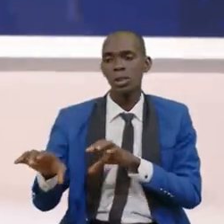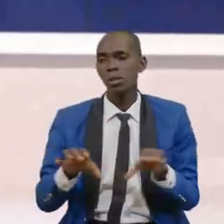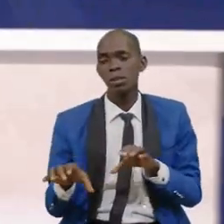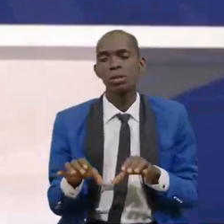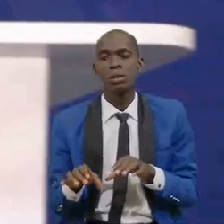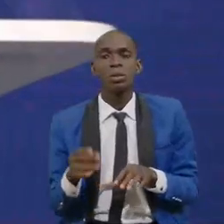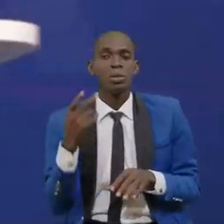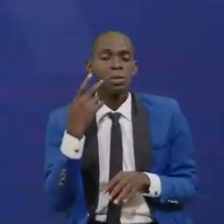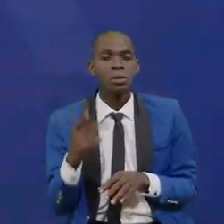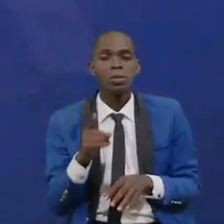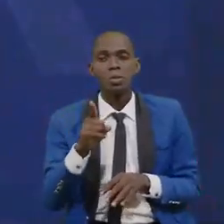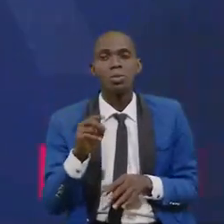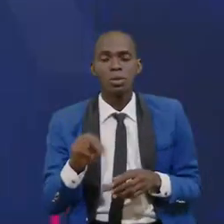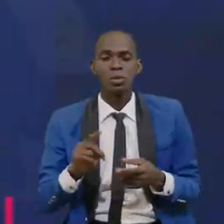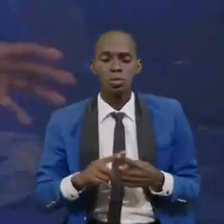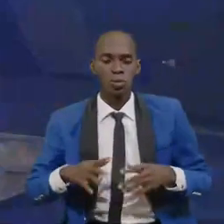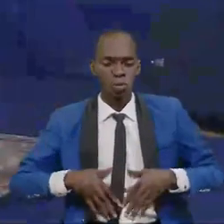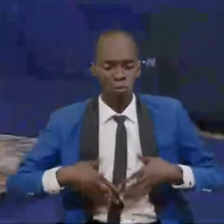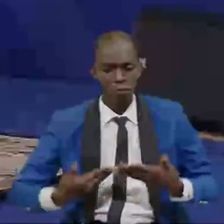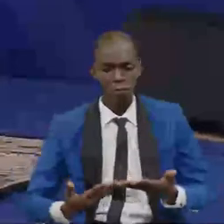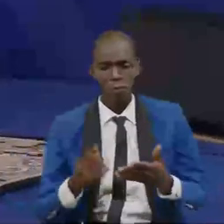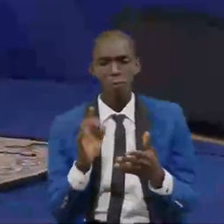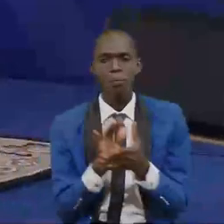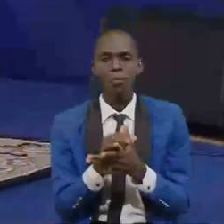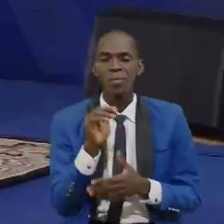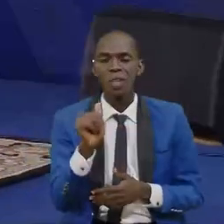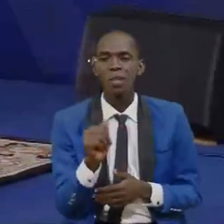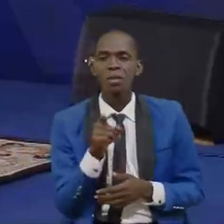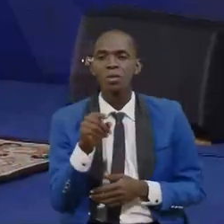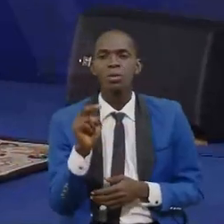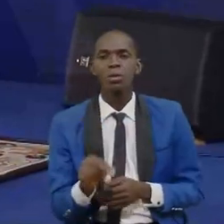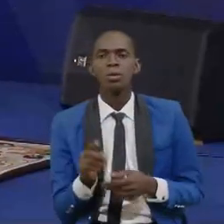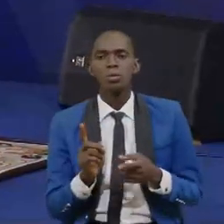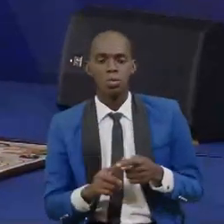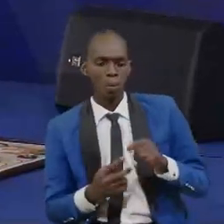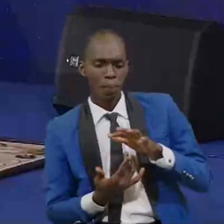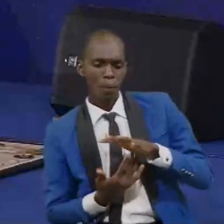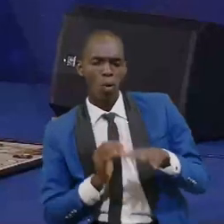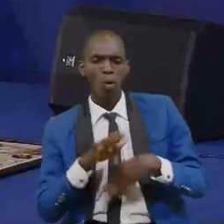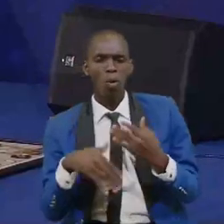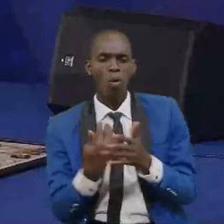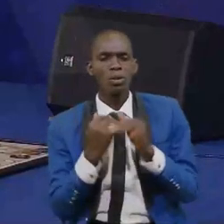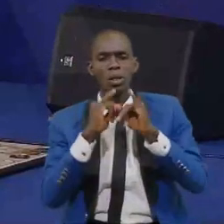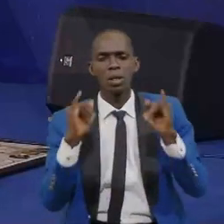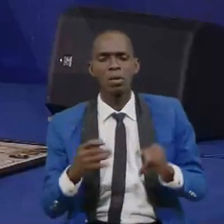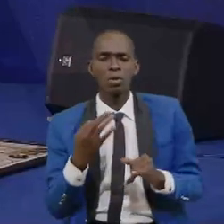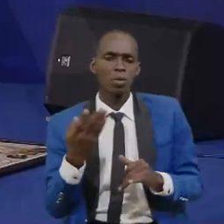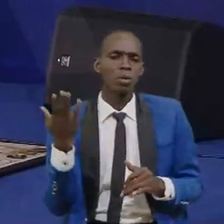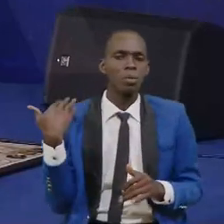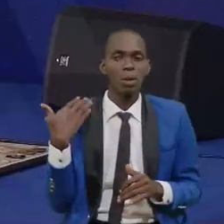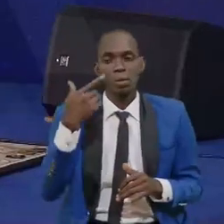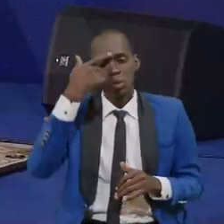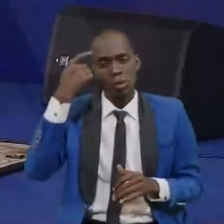fait dans les Actes des Apôtres. Tu dois croire et confesser. Tu dois brûler tout ce que tu as reçu par le